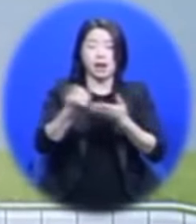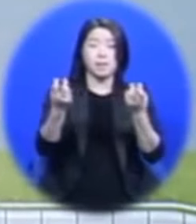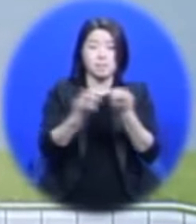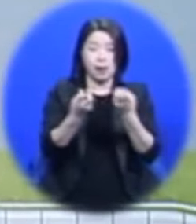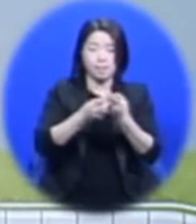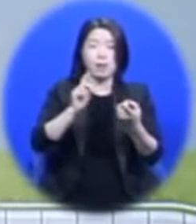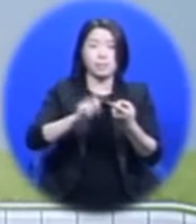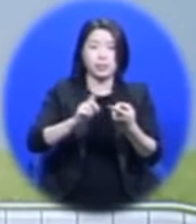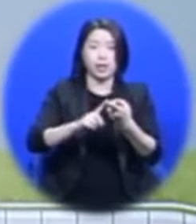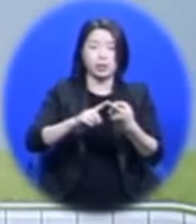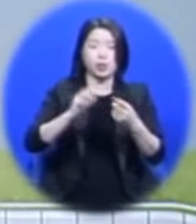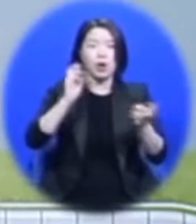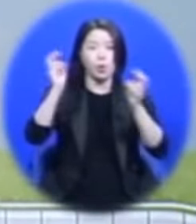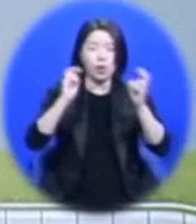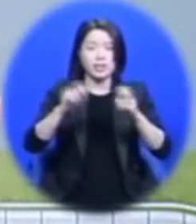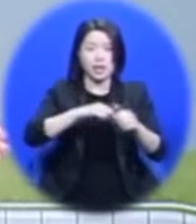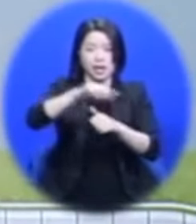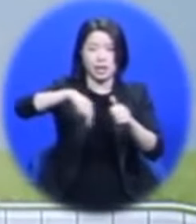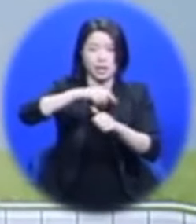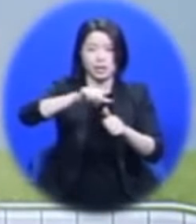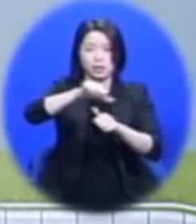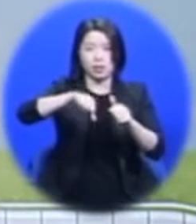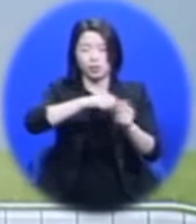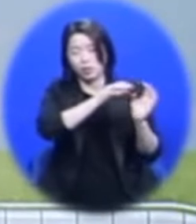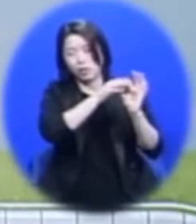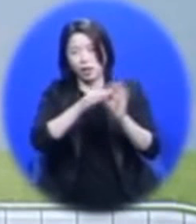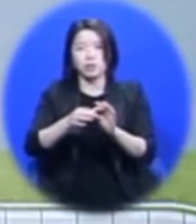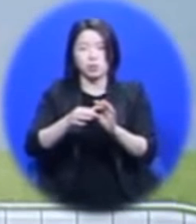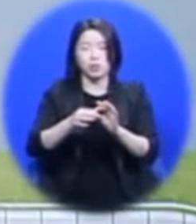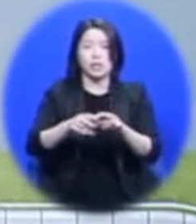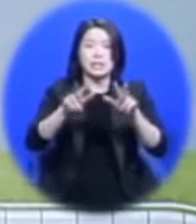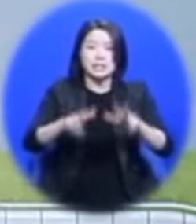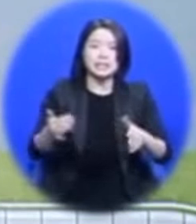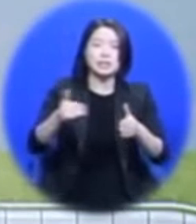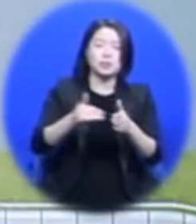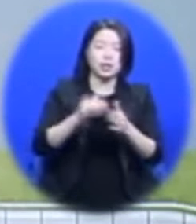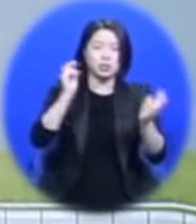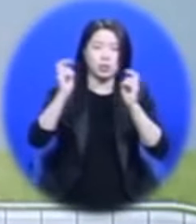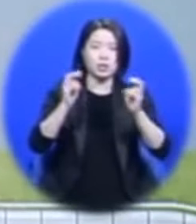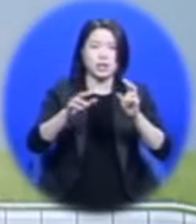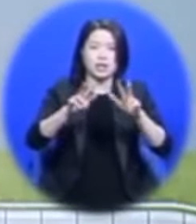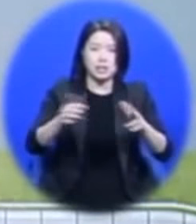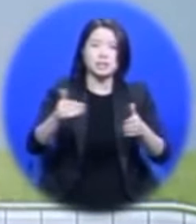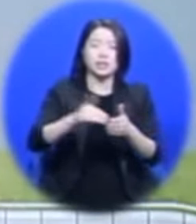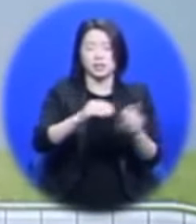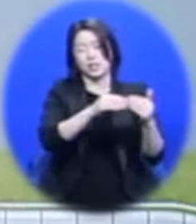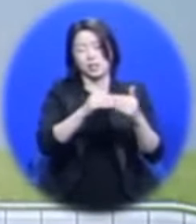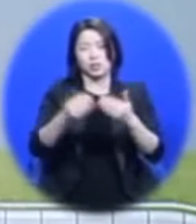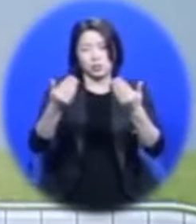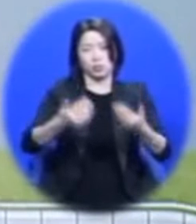회사를 경영해 나왔는데 지금까지 하나님이 이렇게 회사를 이끌어주셨다.